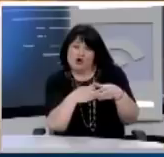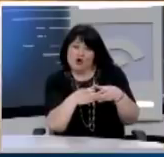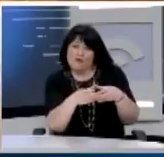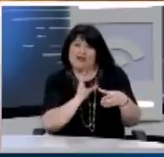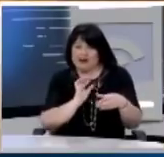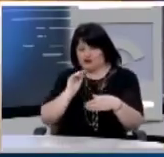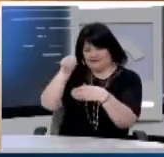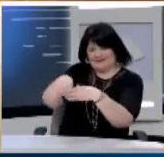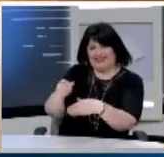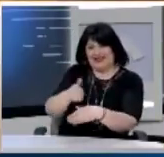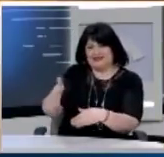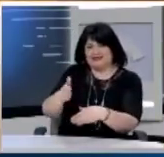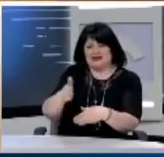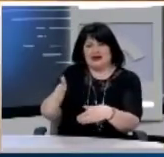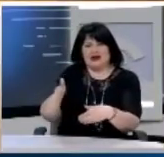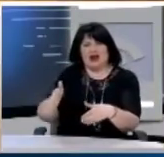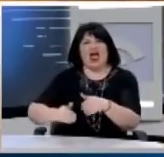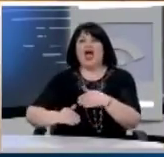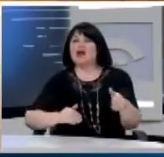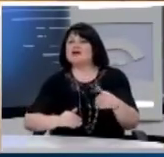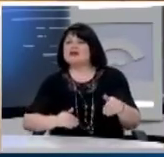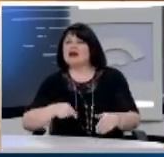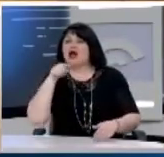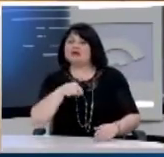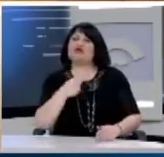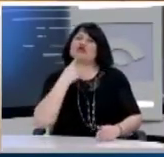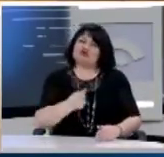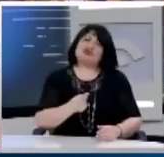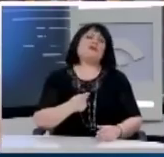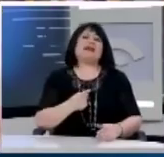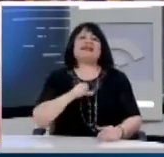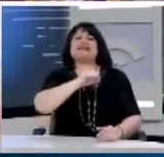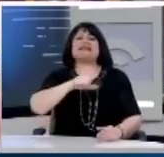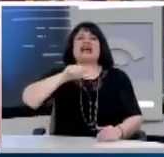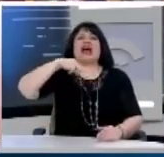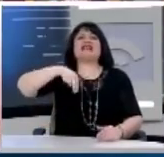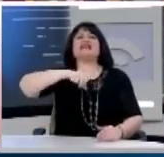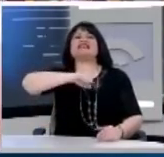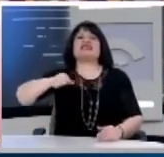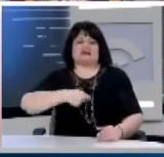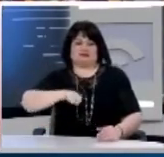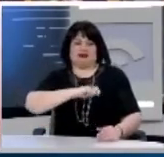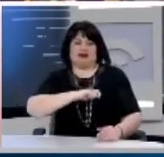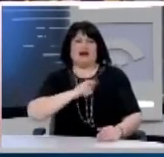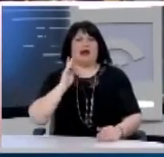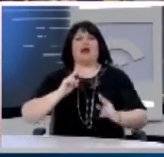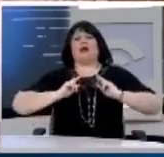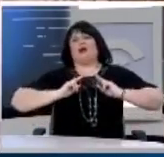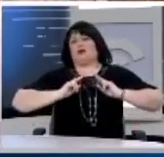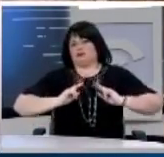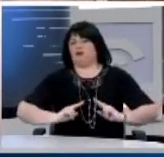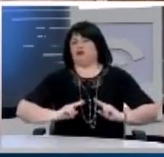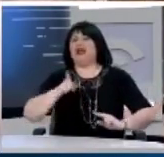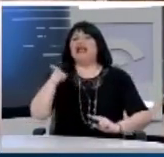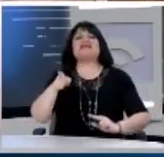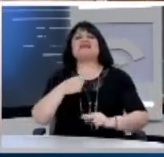τη δεξιά για να κατεβεί με την αριστερά. Αυτό έκανε ο Πέντρος Σάντσες για να μπορεί να ανασάνει. Ενώ